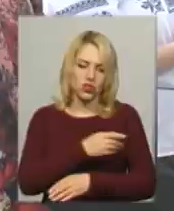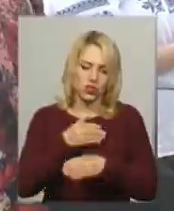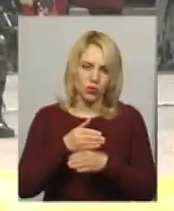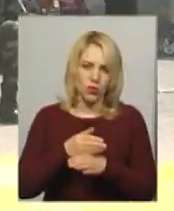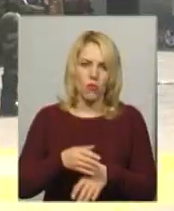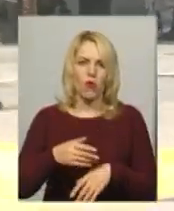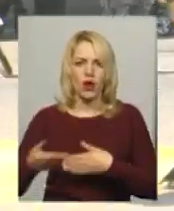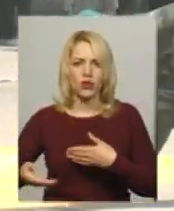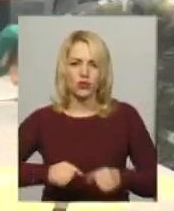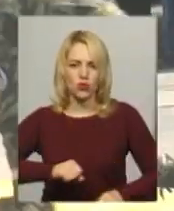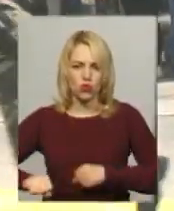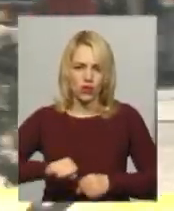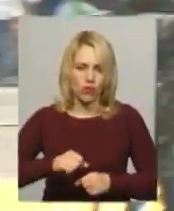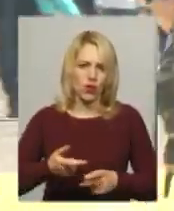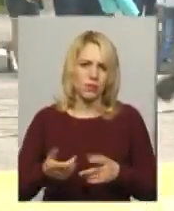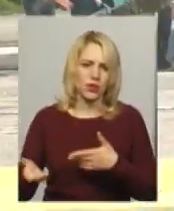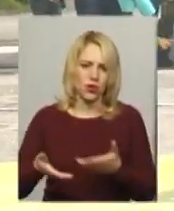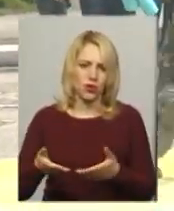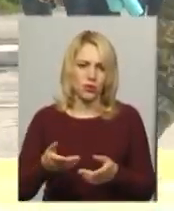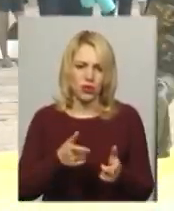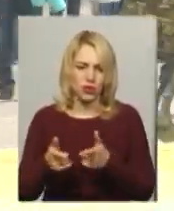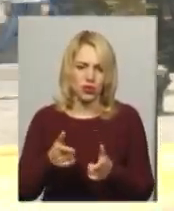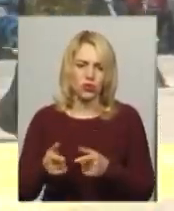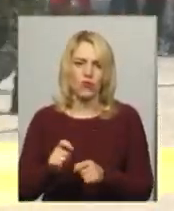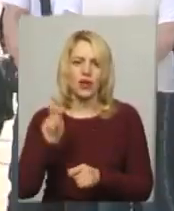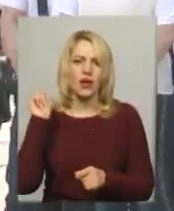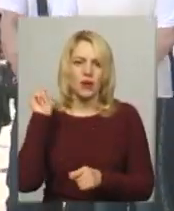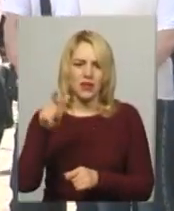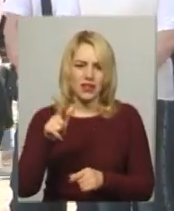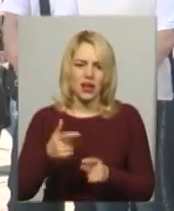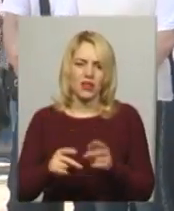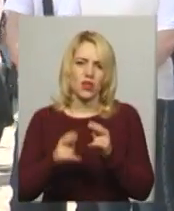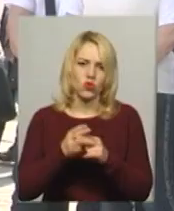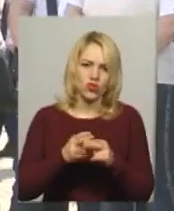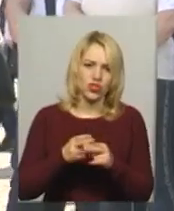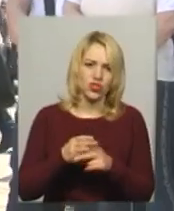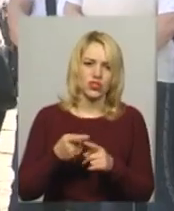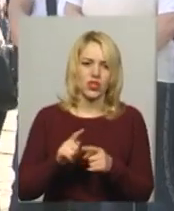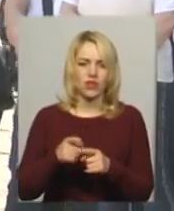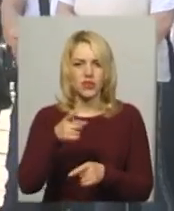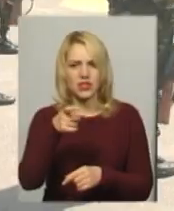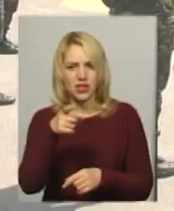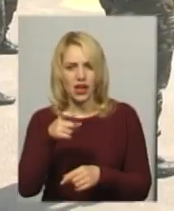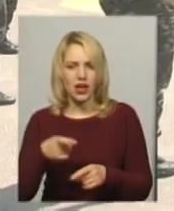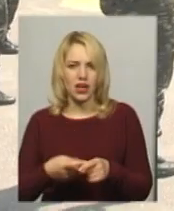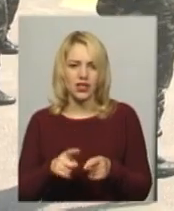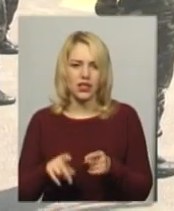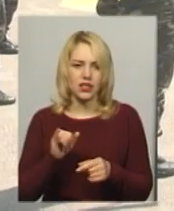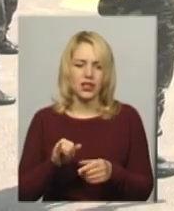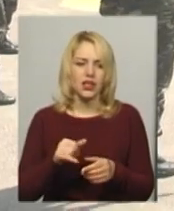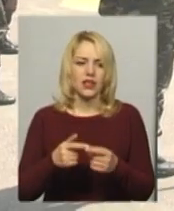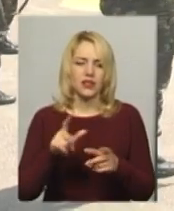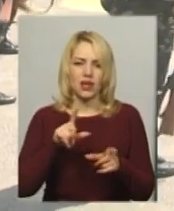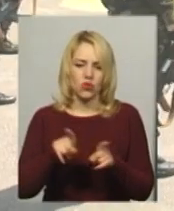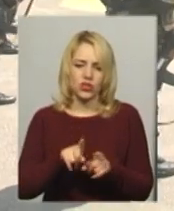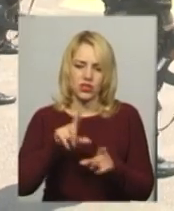стройової підготовки, рукопашу, метання спортивних ножів, стрільби зі спортивного лука та з пневматичної зброї. Крім занять, старшокласники їздять на